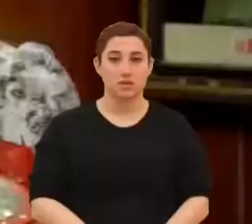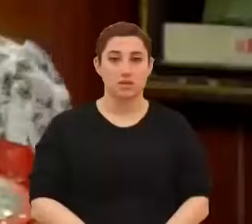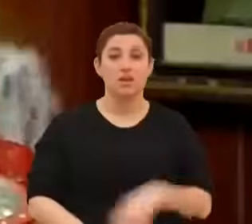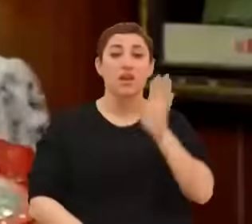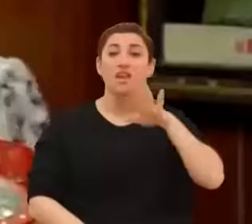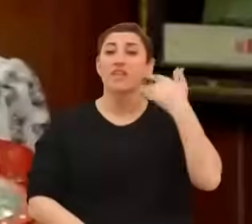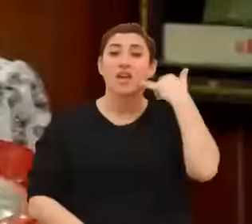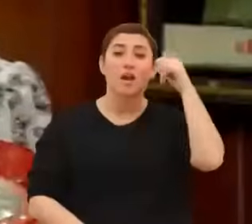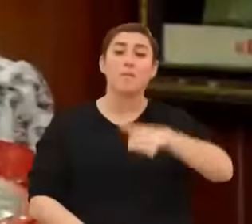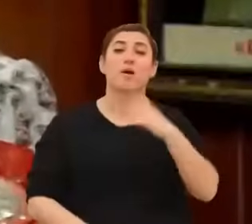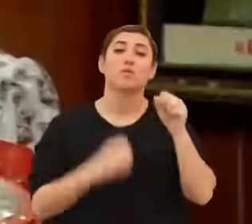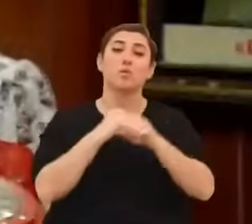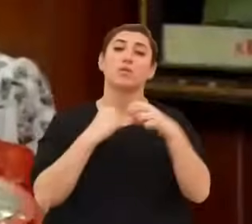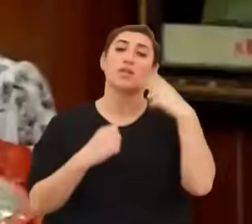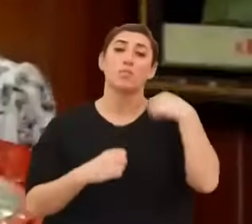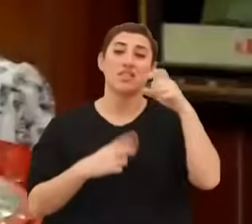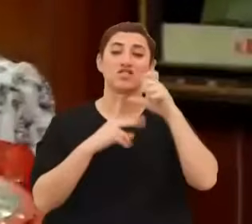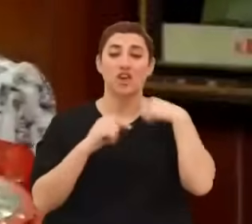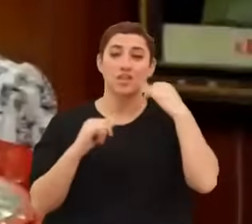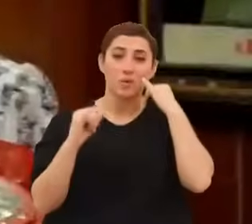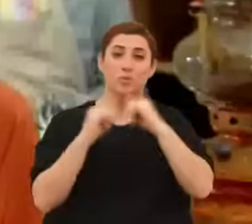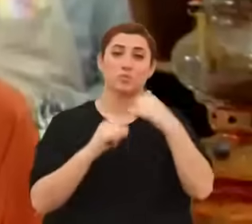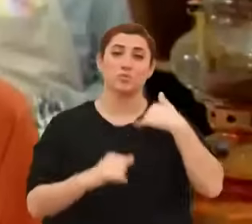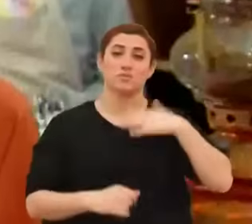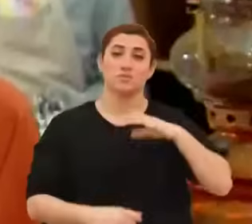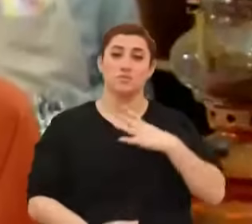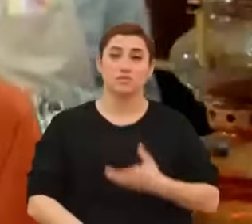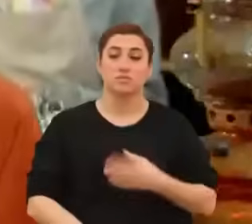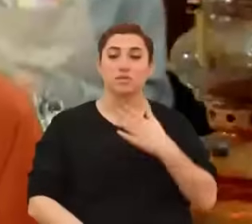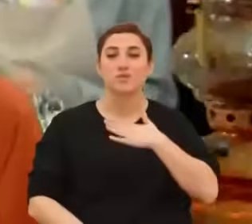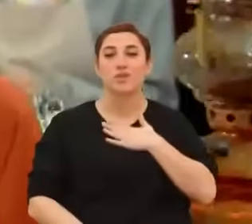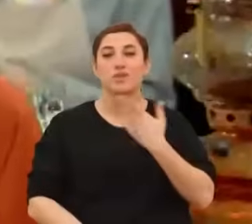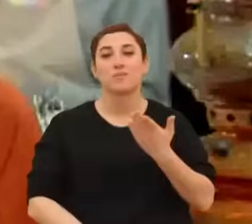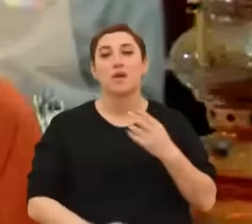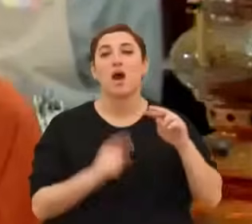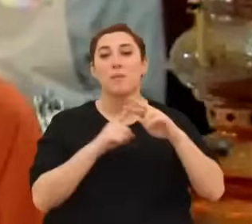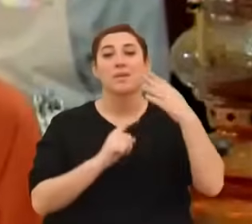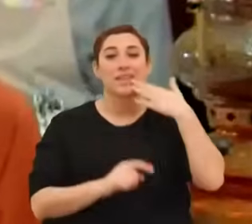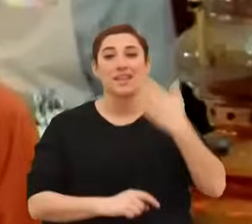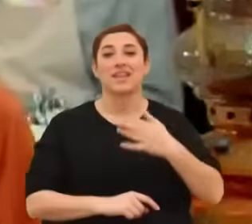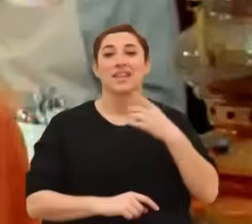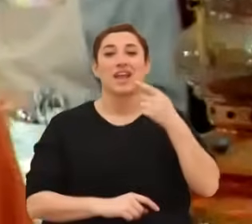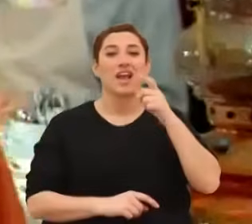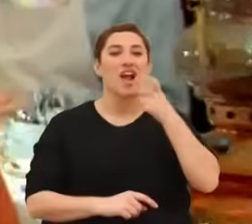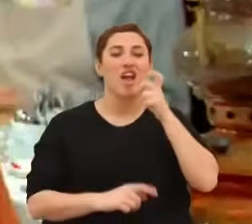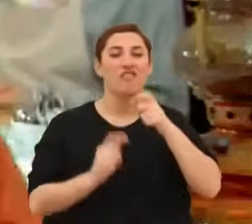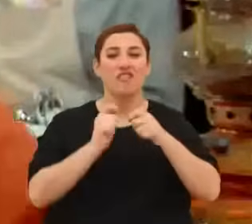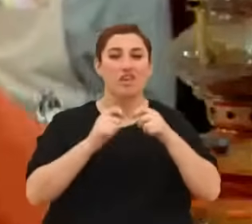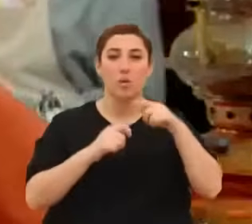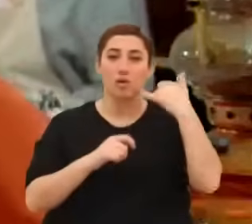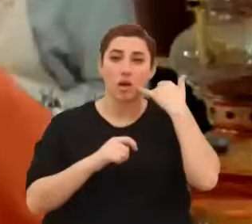canım. Ya niye kapattın Gülden ablaya? Ben de Şahin'le konuşacaktım. Canım benim, Ahmet dedi bir kahvehaneden